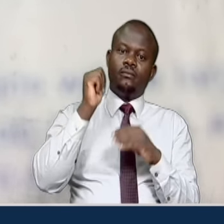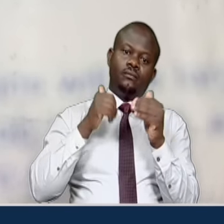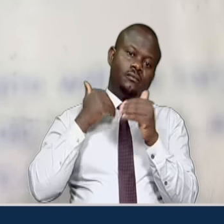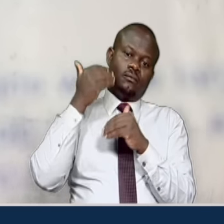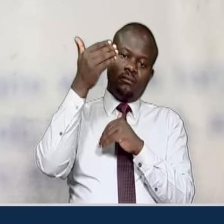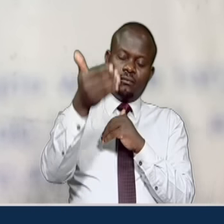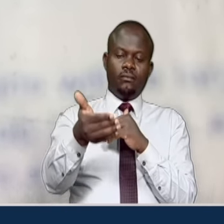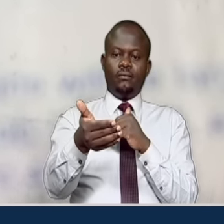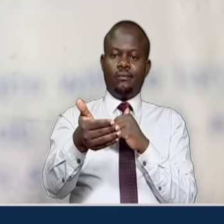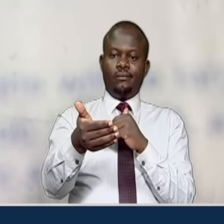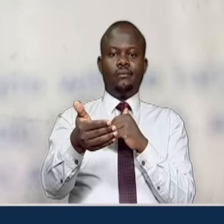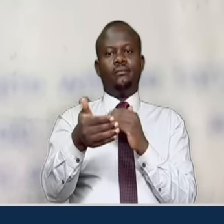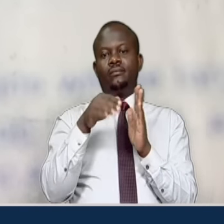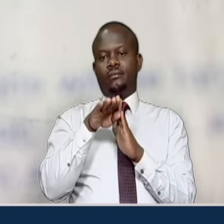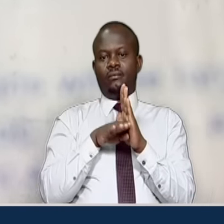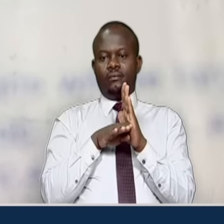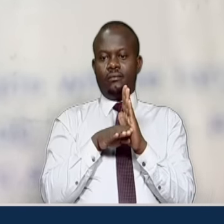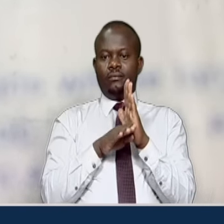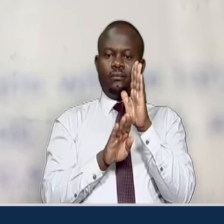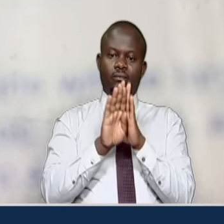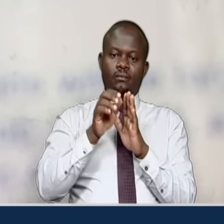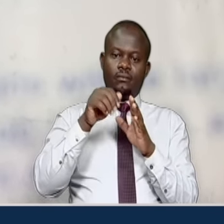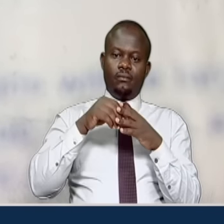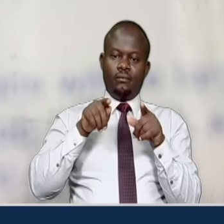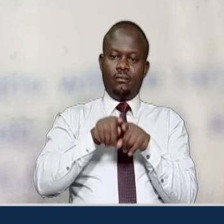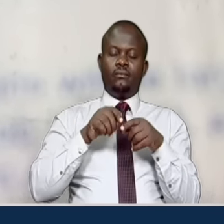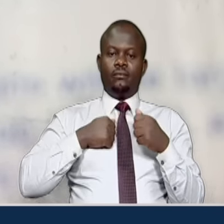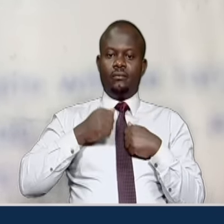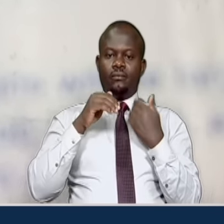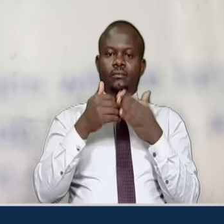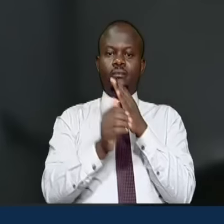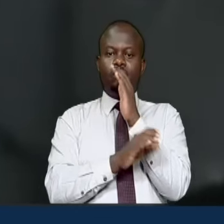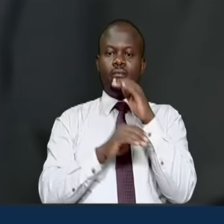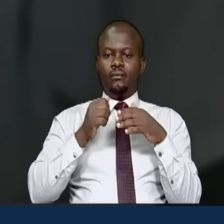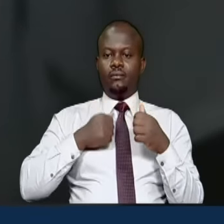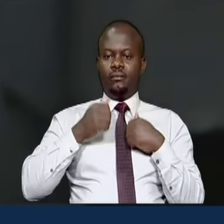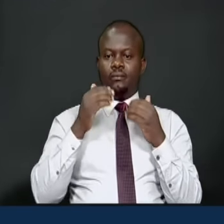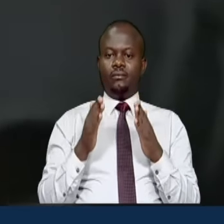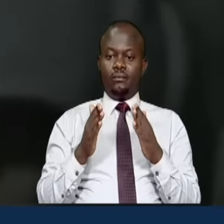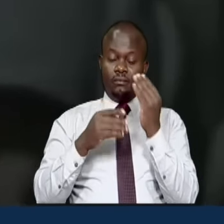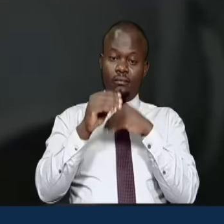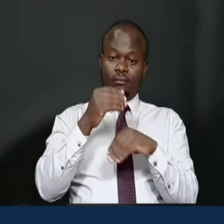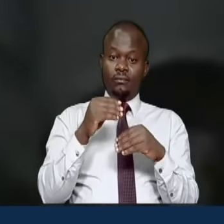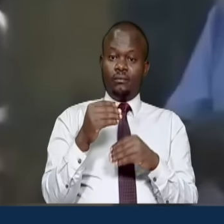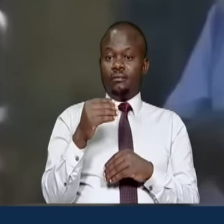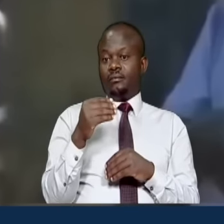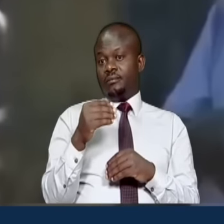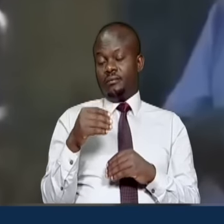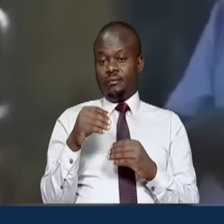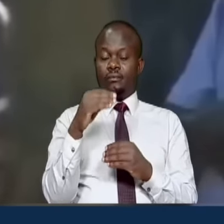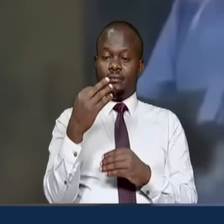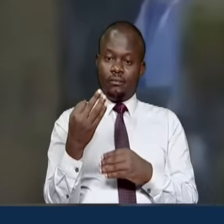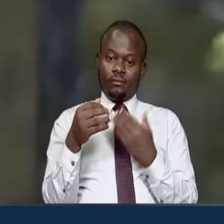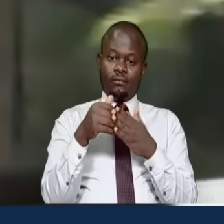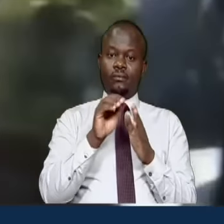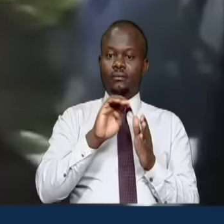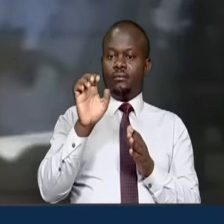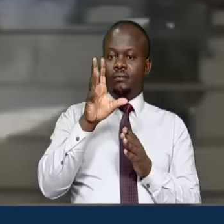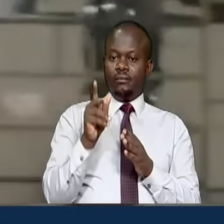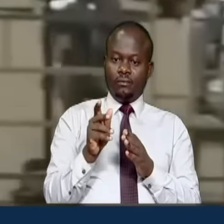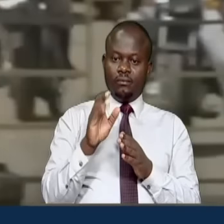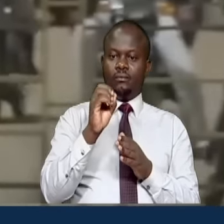tugakomeza na programme yo kwiteza imbere nk'abanyarwanda ndetse n'igihugu cy'u Rwanda Iri soko ry'inyabutatu mu miryango ya East African Community COMESA